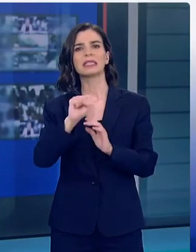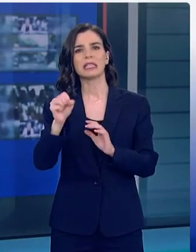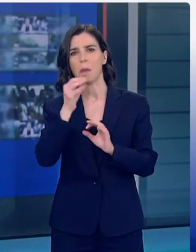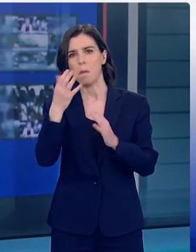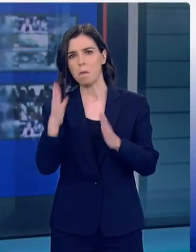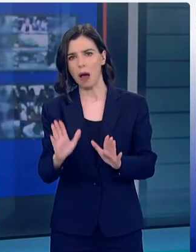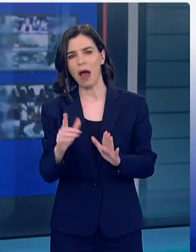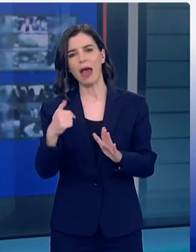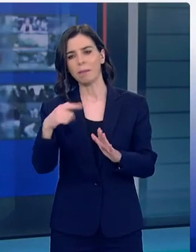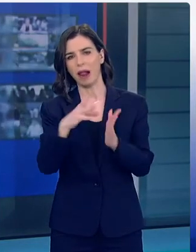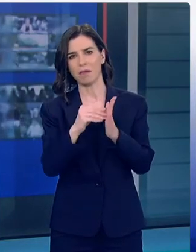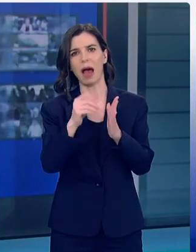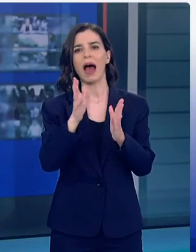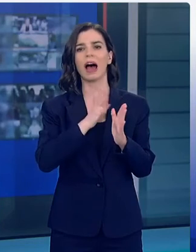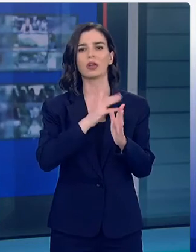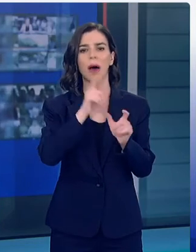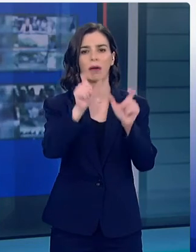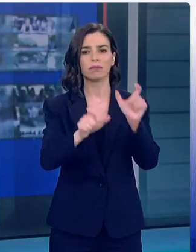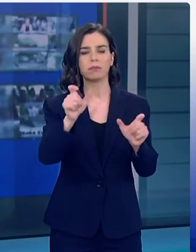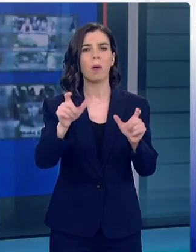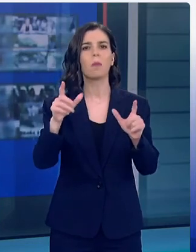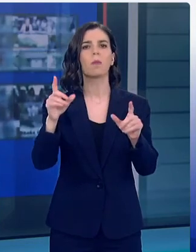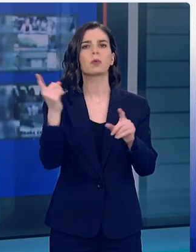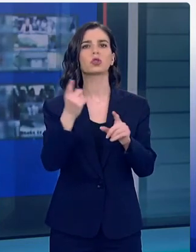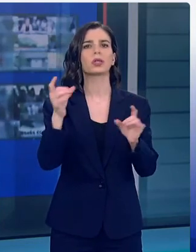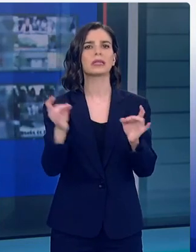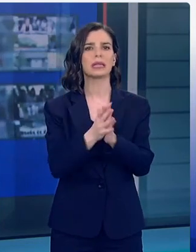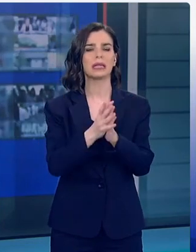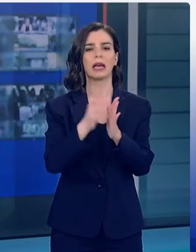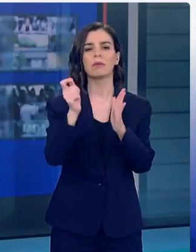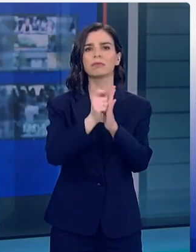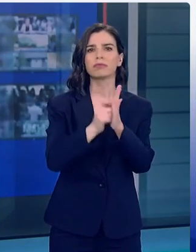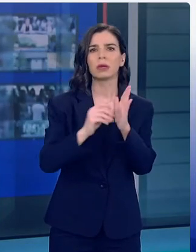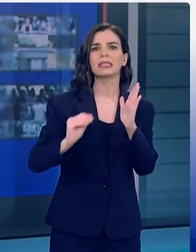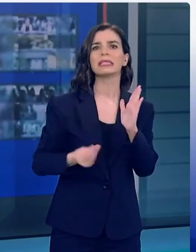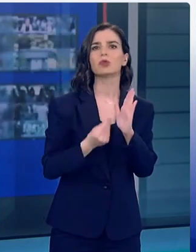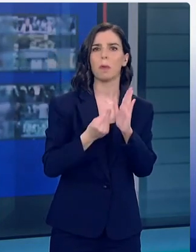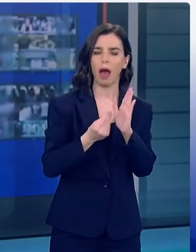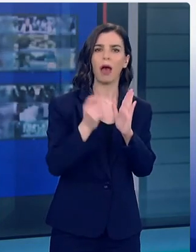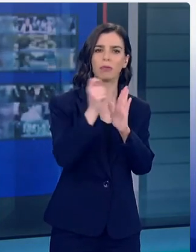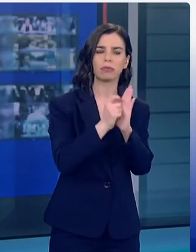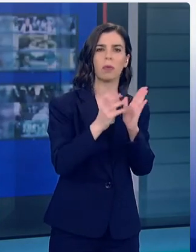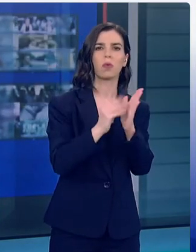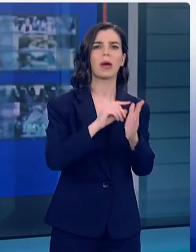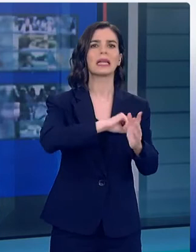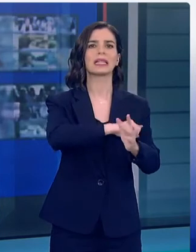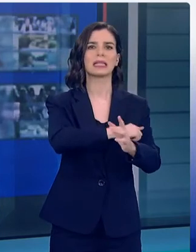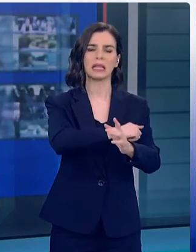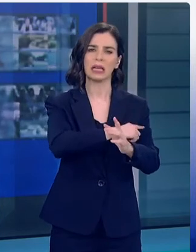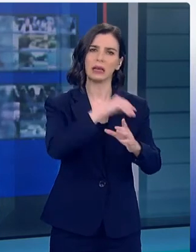οποίο καταγράφεις ανθρώπους με συμπτώματα ένα τυχαίο ποσοστό στα κέντρα υγείας, στην πρωτοβάθμια υπηρεσία, σε γιατρούς του δικτύου οι